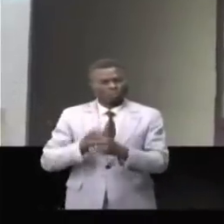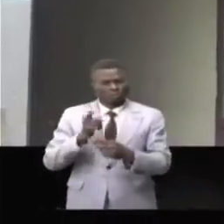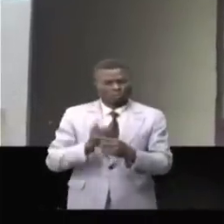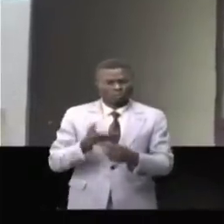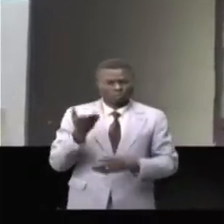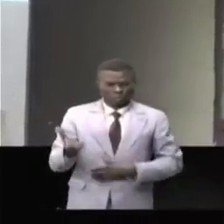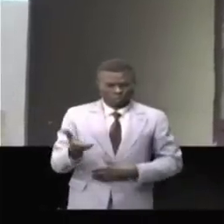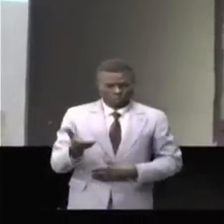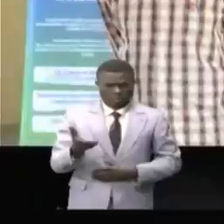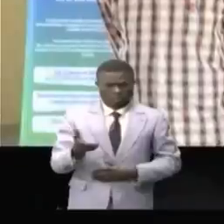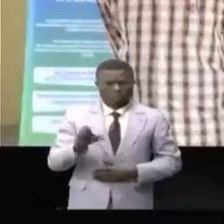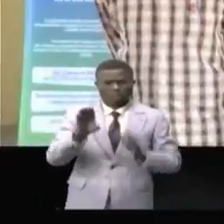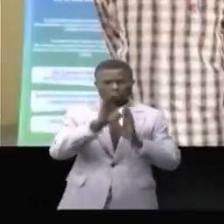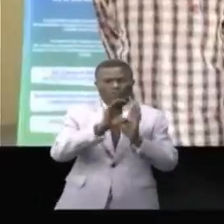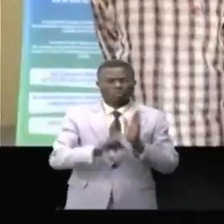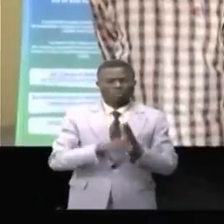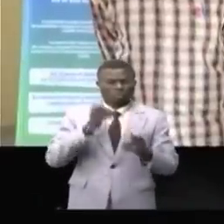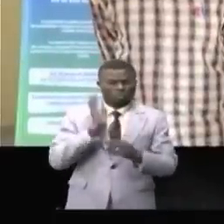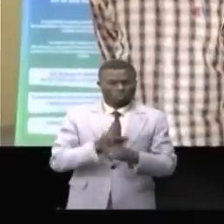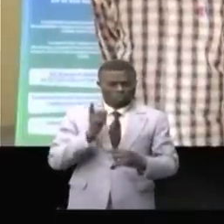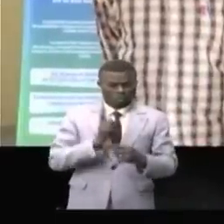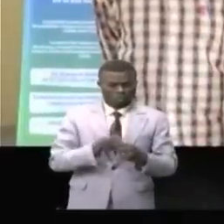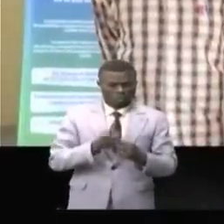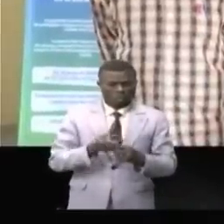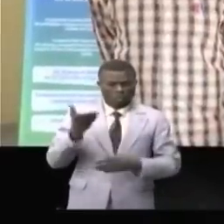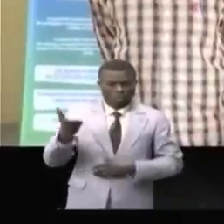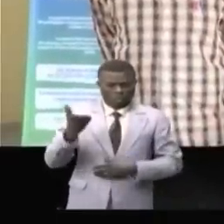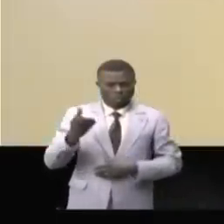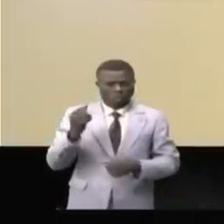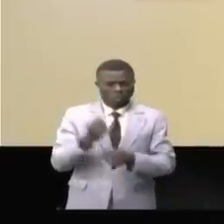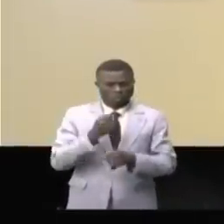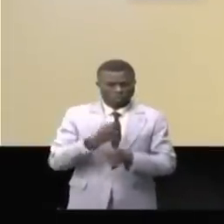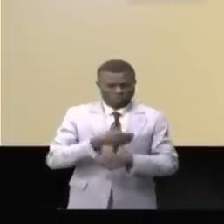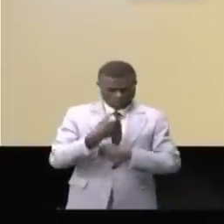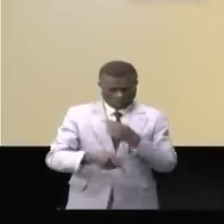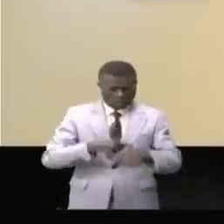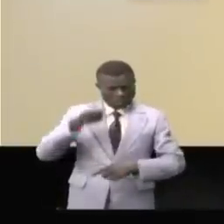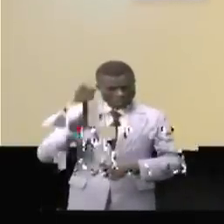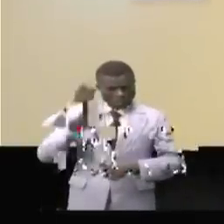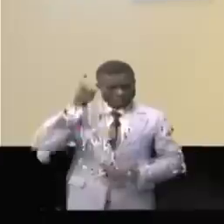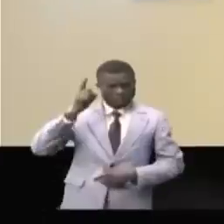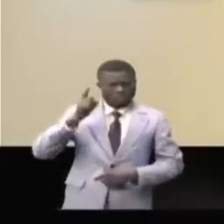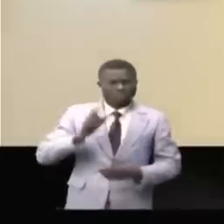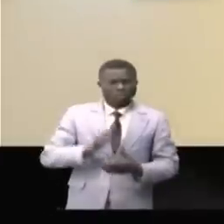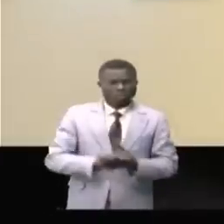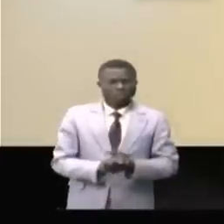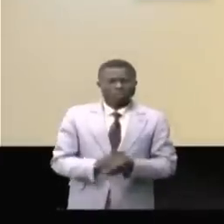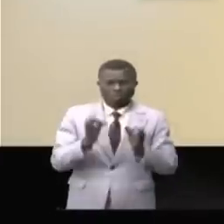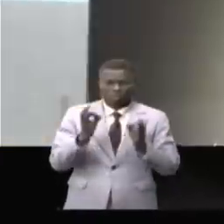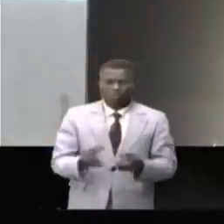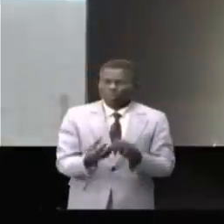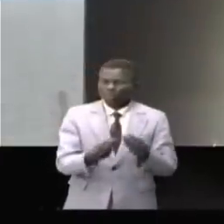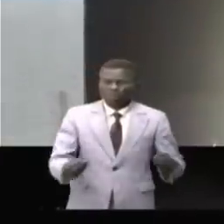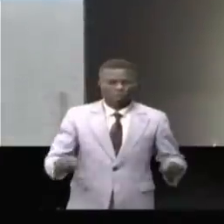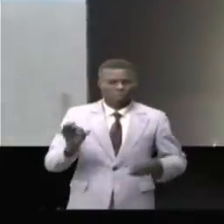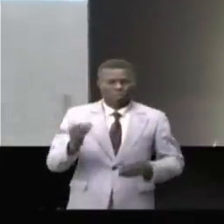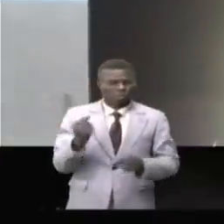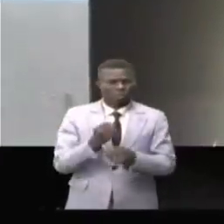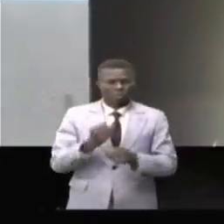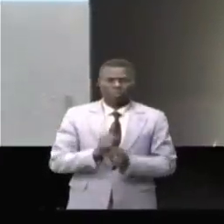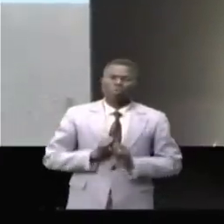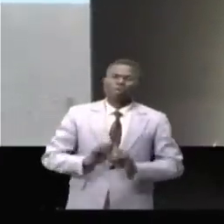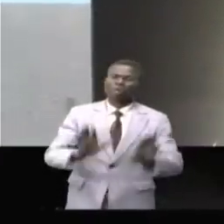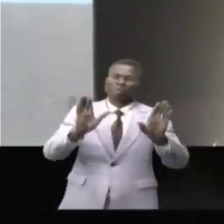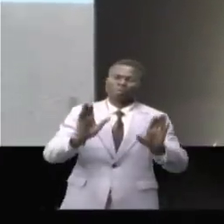gymnastique, vu les conditions déplorables dans ce coin. Il y a des travaux qui ont été entrepris par le... pour pallier à ces problèmes, mais des travaux qui sont